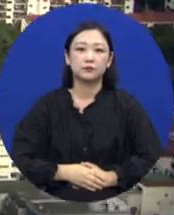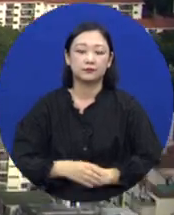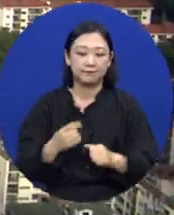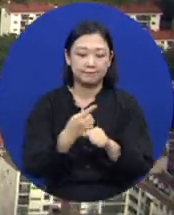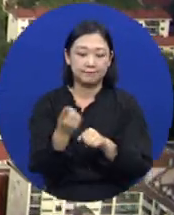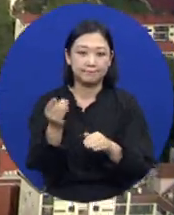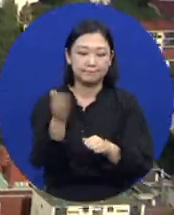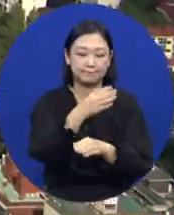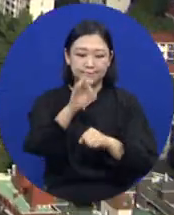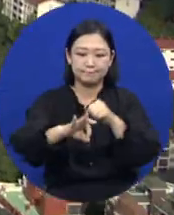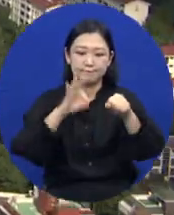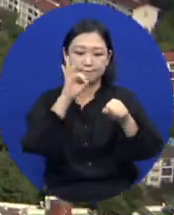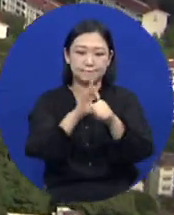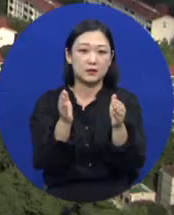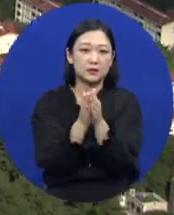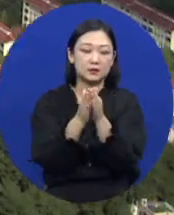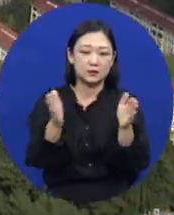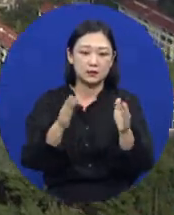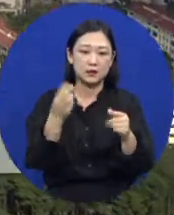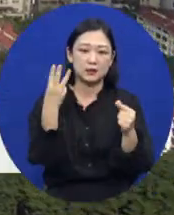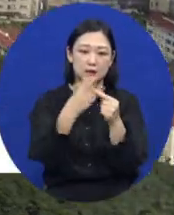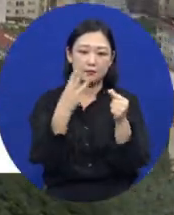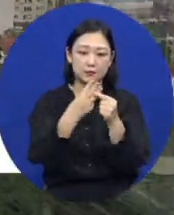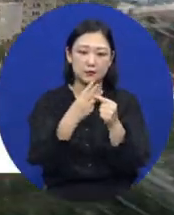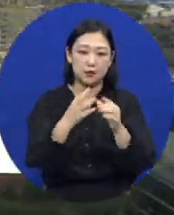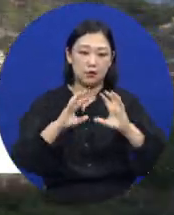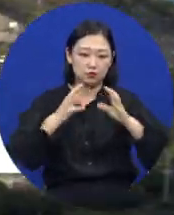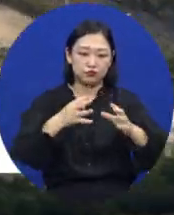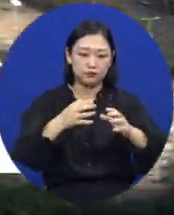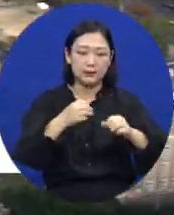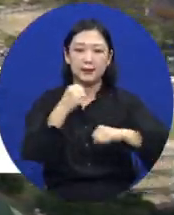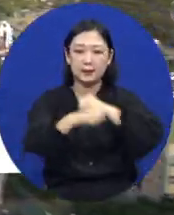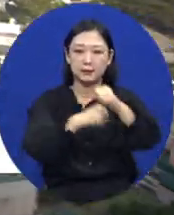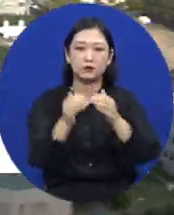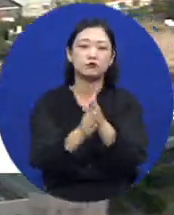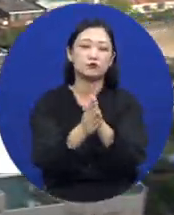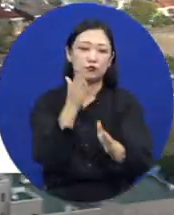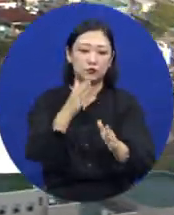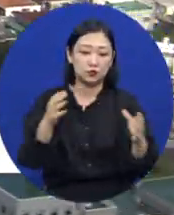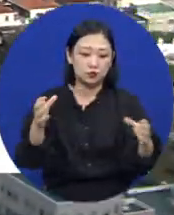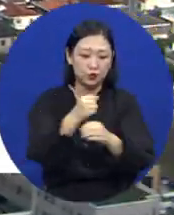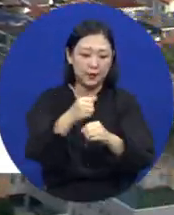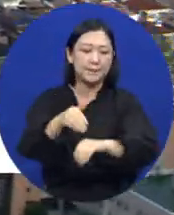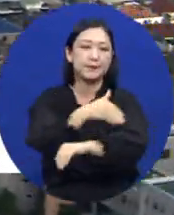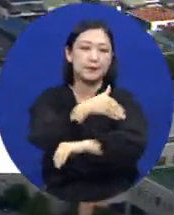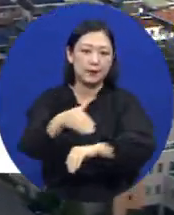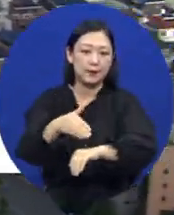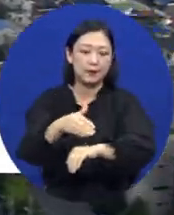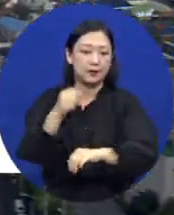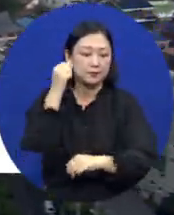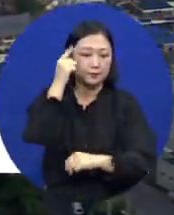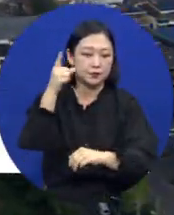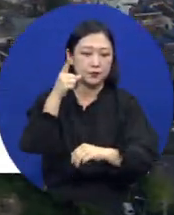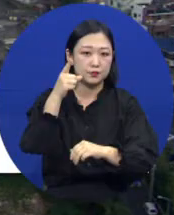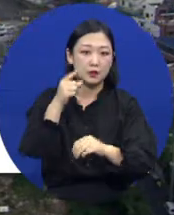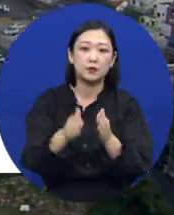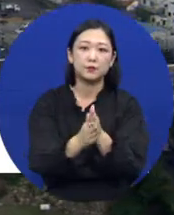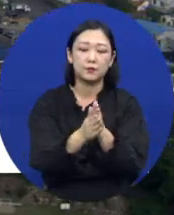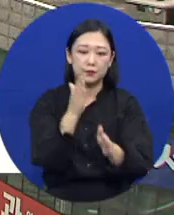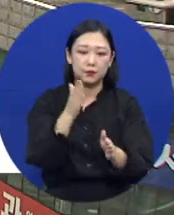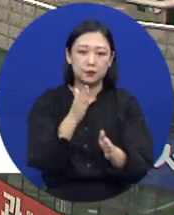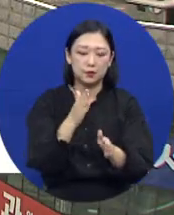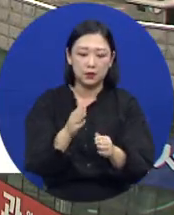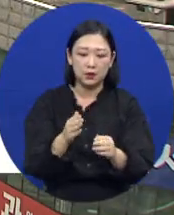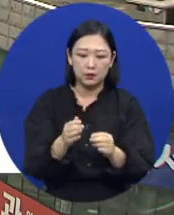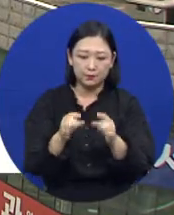내년부터 10년 동안 시행되는 제 3차 국제 자 의 도시 종합계획 에는 스마트 혁신도시와 청정제주 트램 등